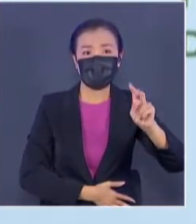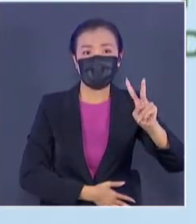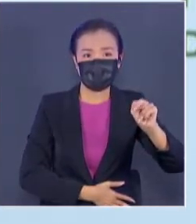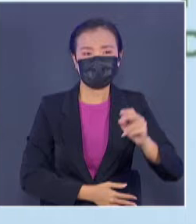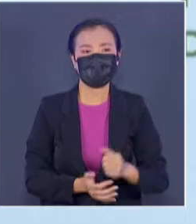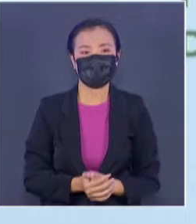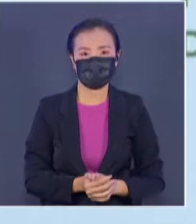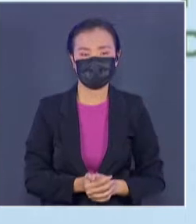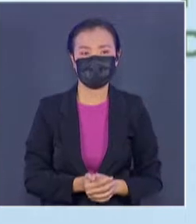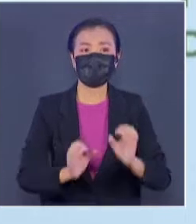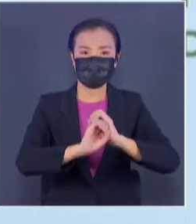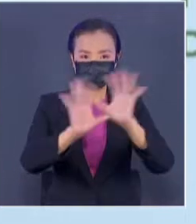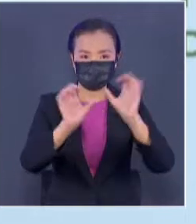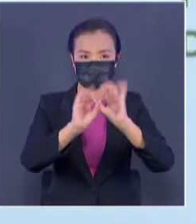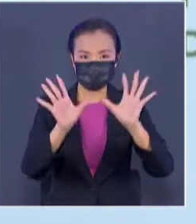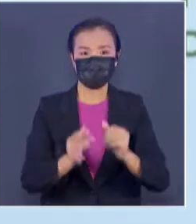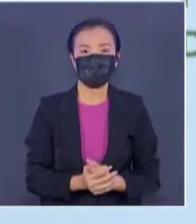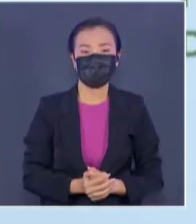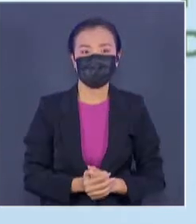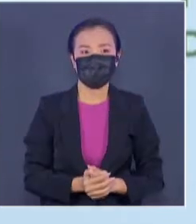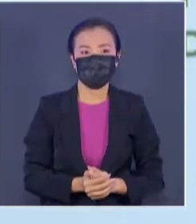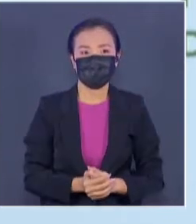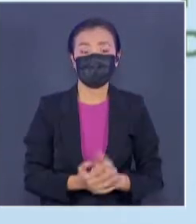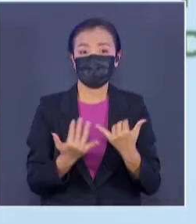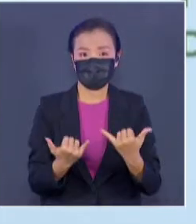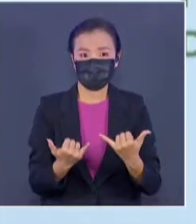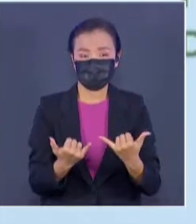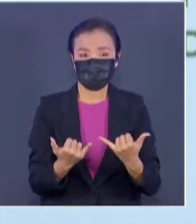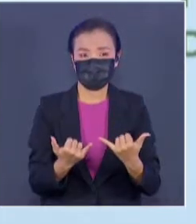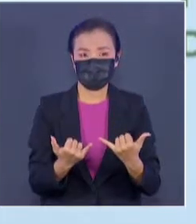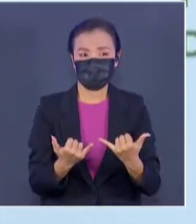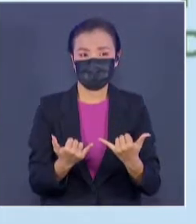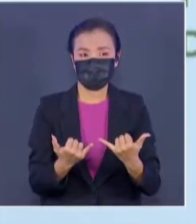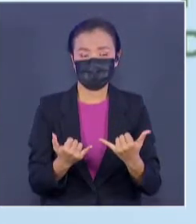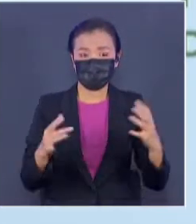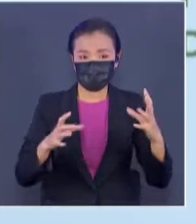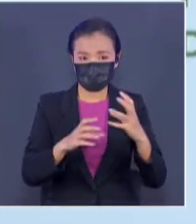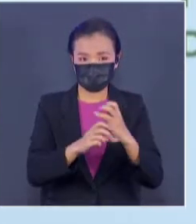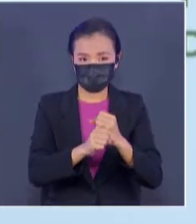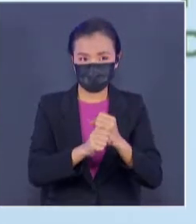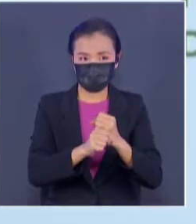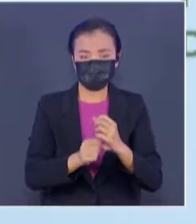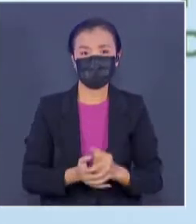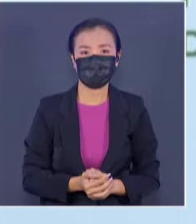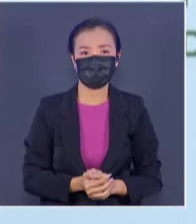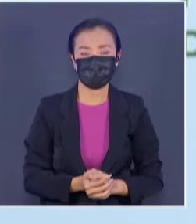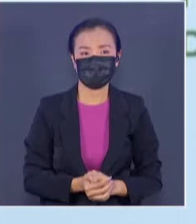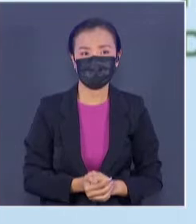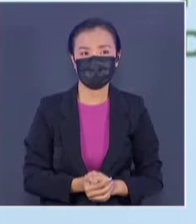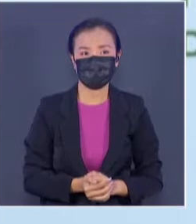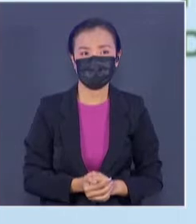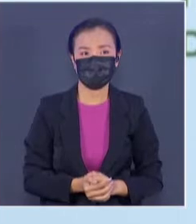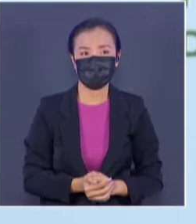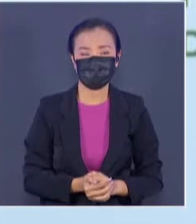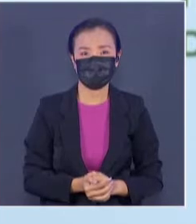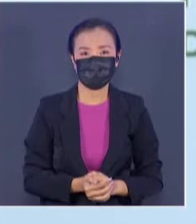เป็นโอไมครอนชัดเจนนะครับแล้วขณะนี้เนี่ยผลคอนเฟิร์มคือตรวจด้วยโปรตีน